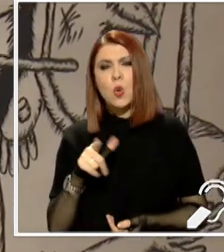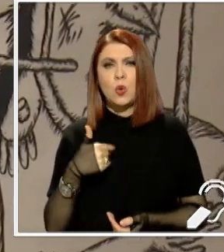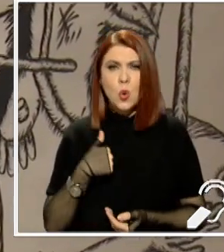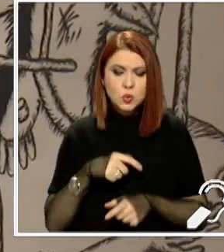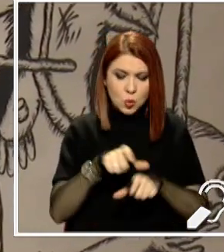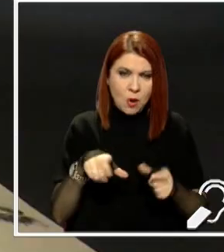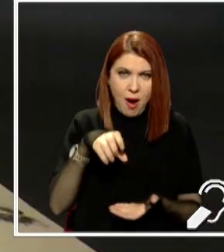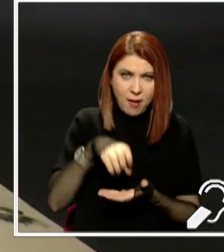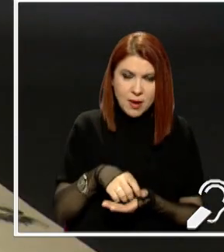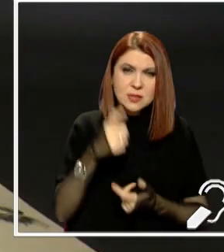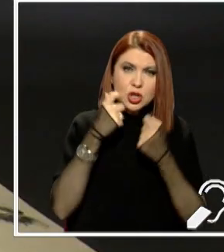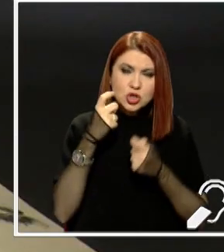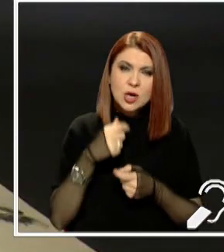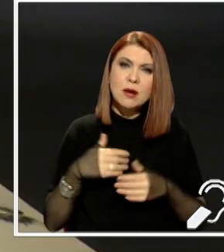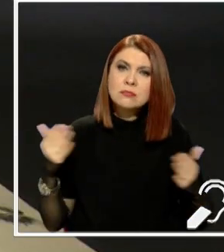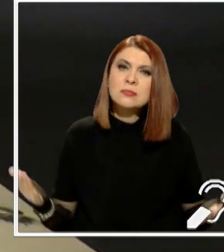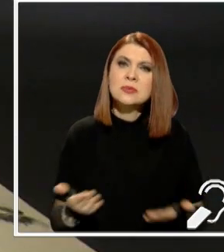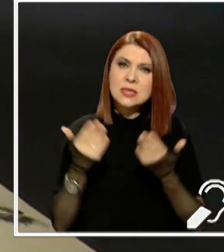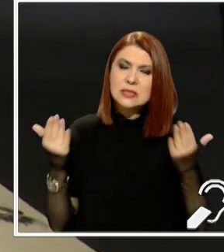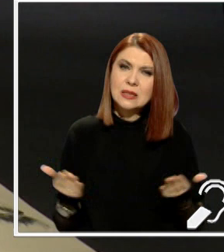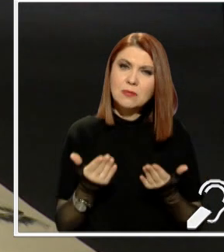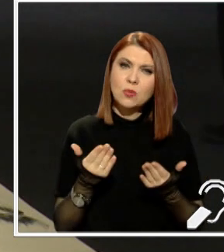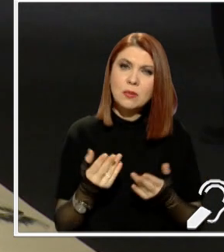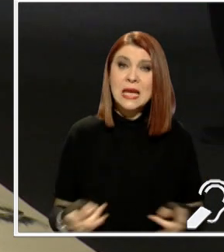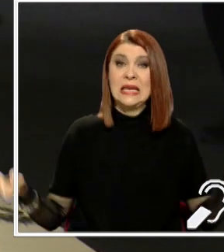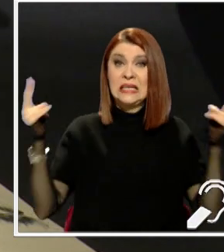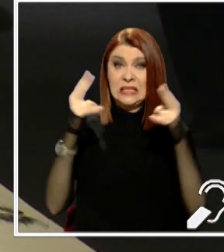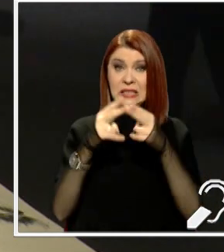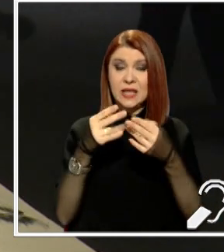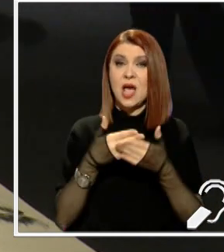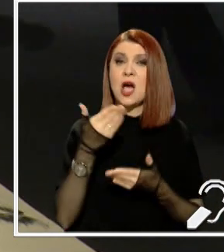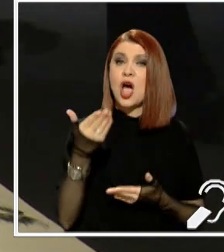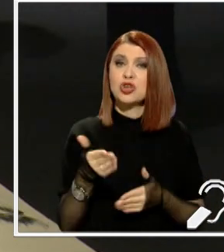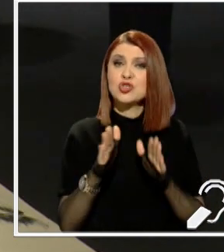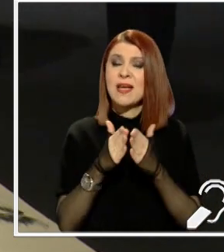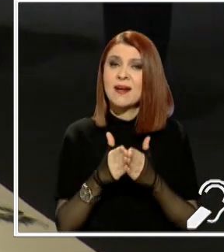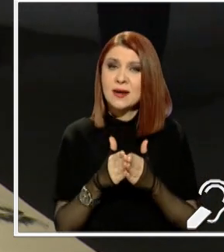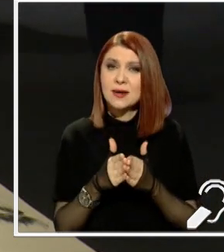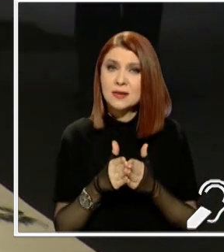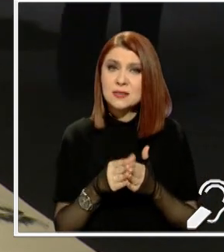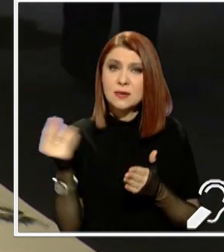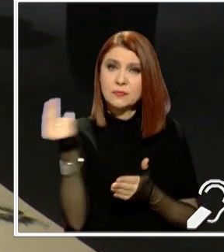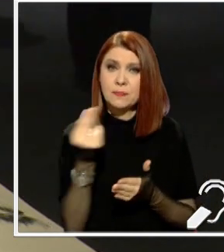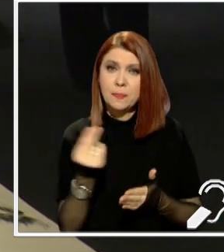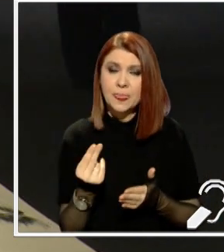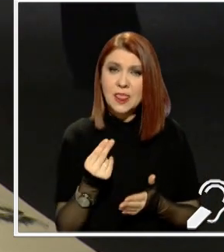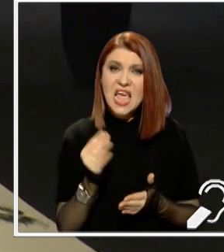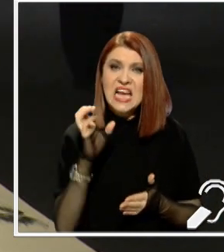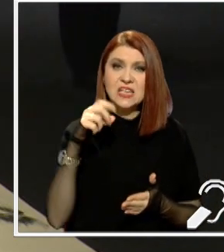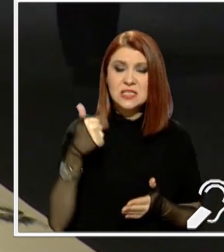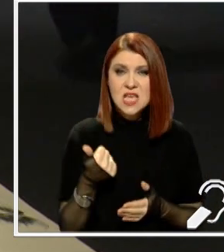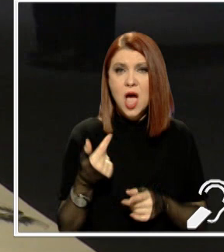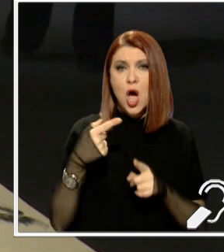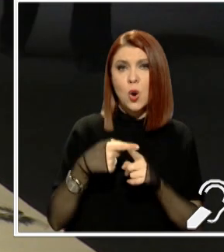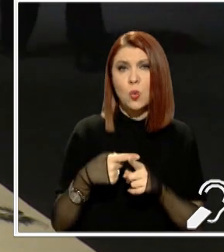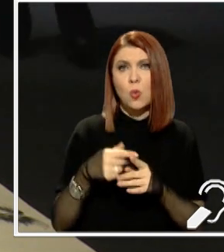galerie a fost să încercăm să stimulăm reîntâlnirea acestei cărți ilustrată de Ștefan Câlția cu